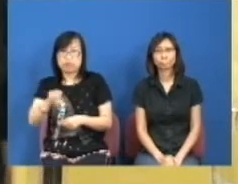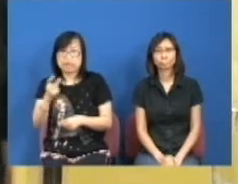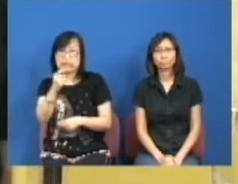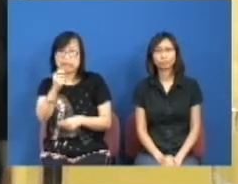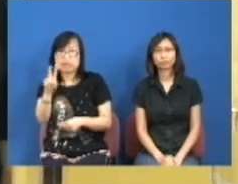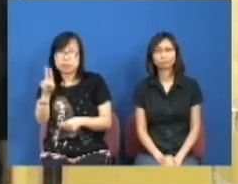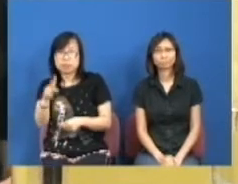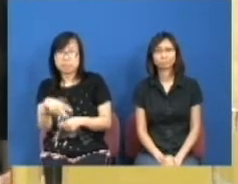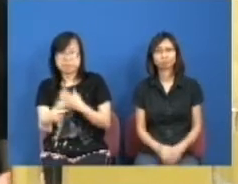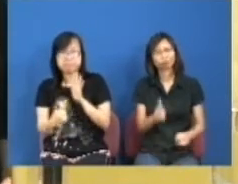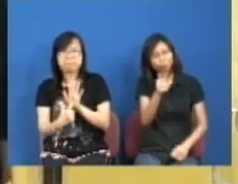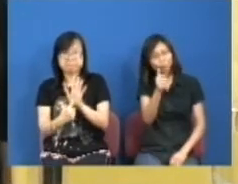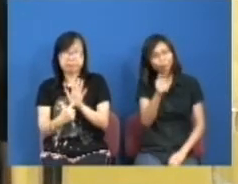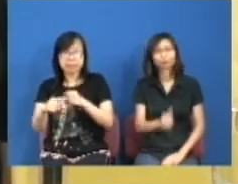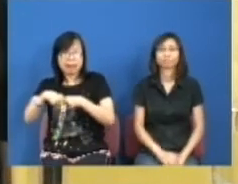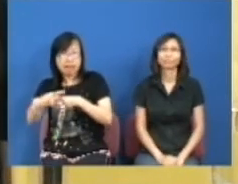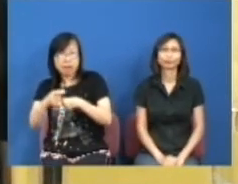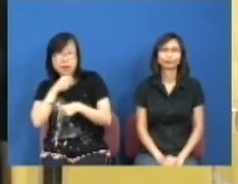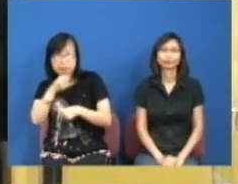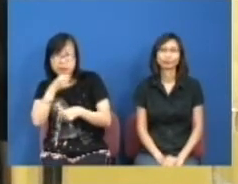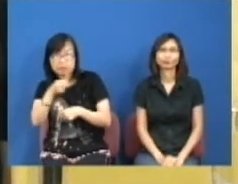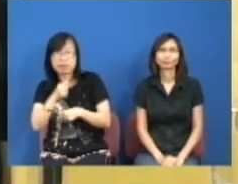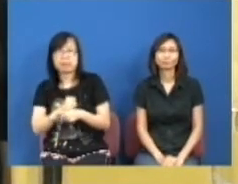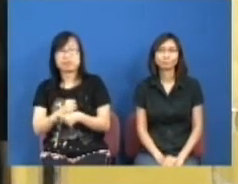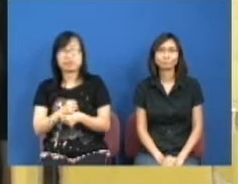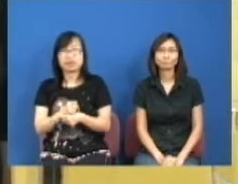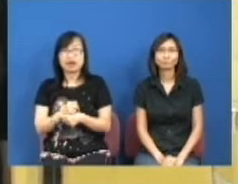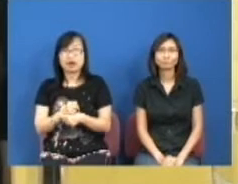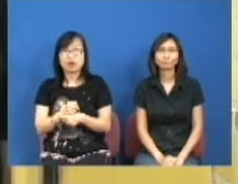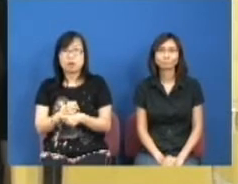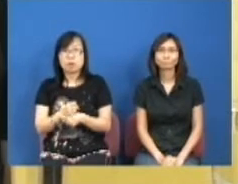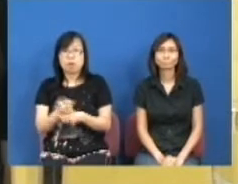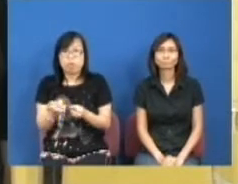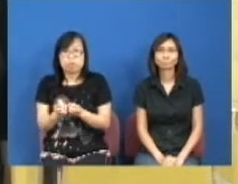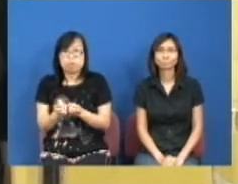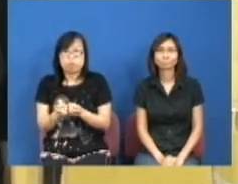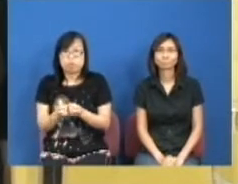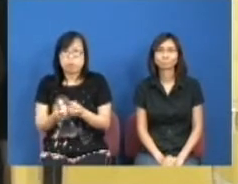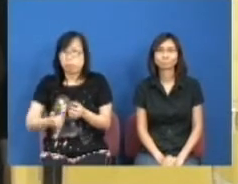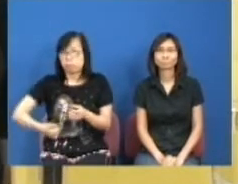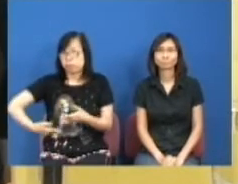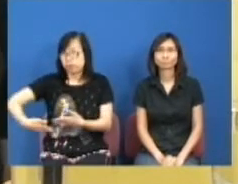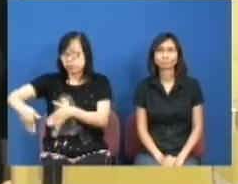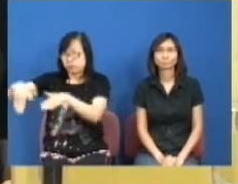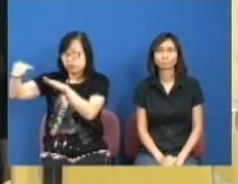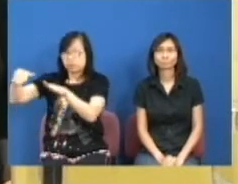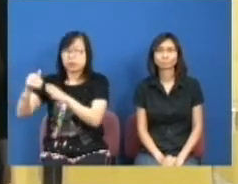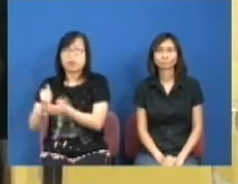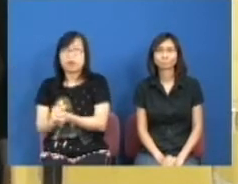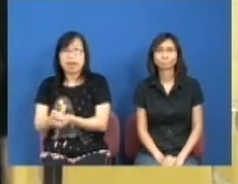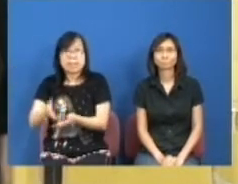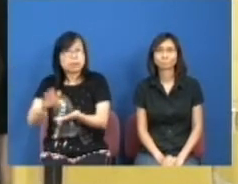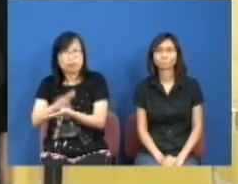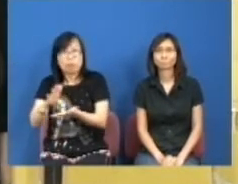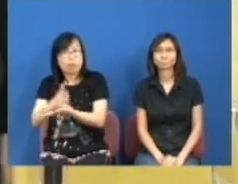啦，就係我哋話另類媒體一個即係一個好蓬勃。成長的一個階段，過去那幾年